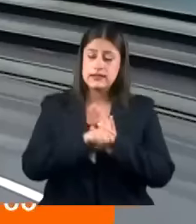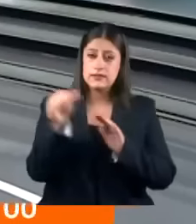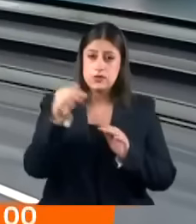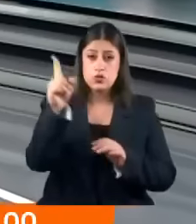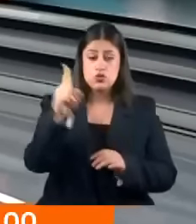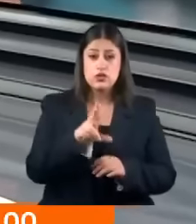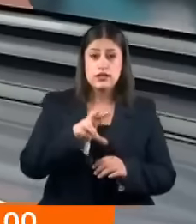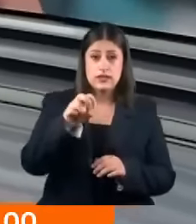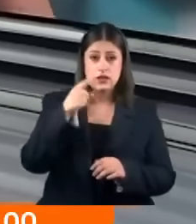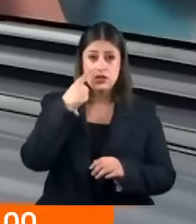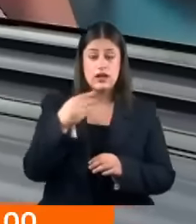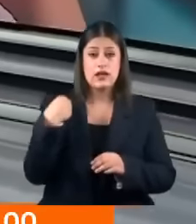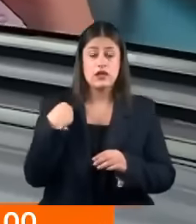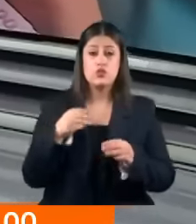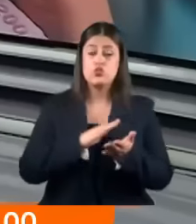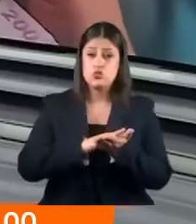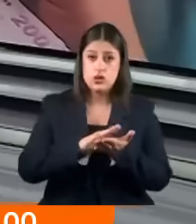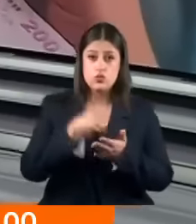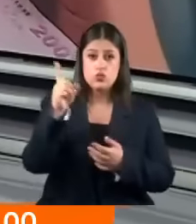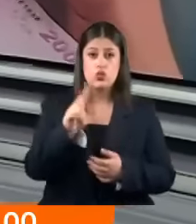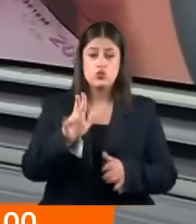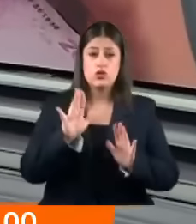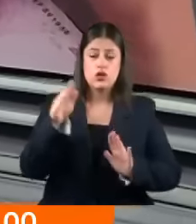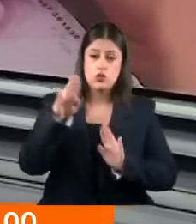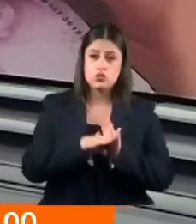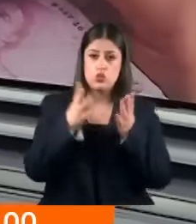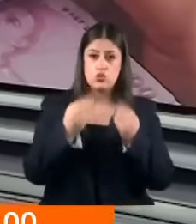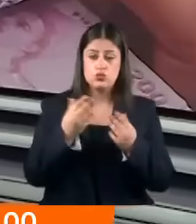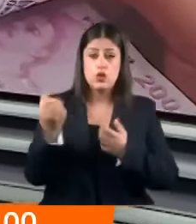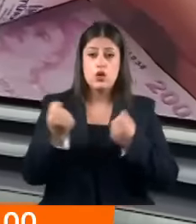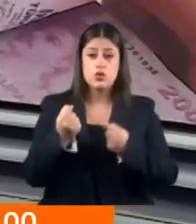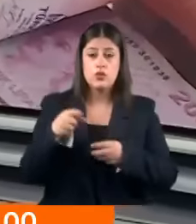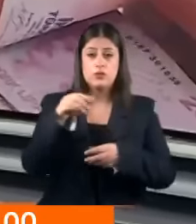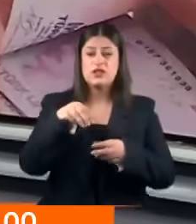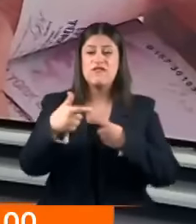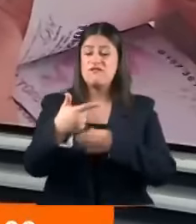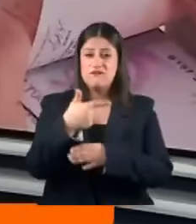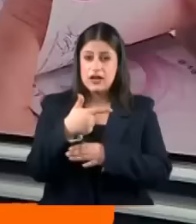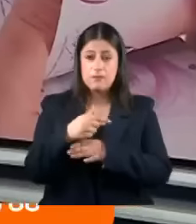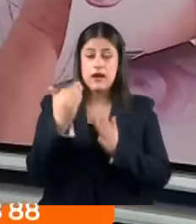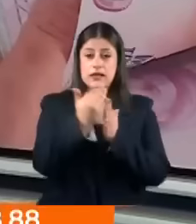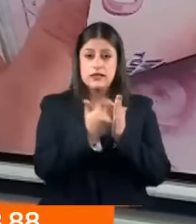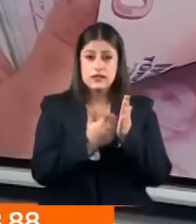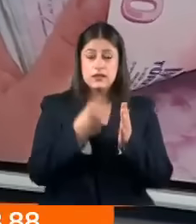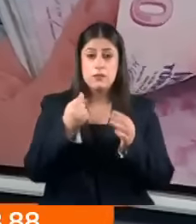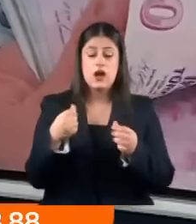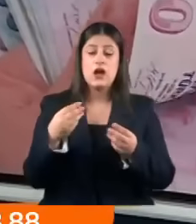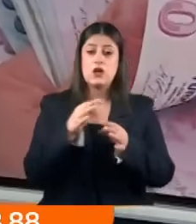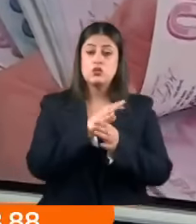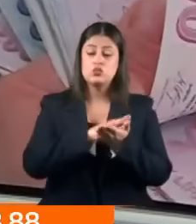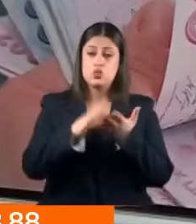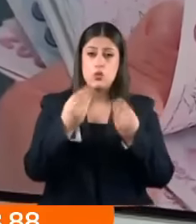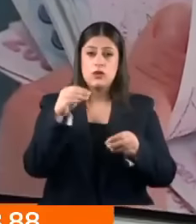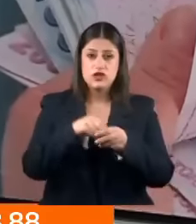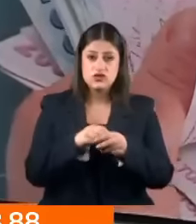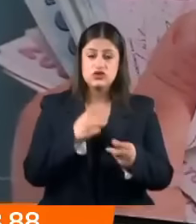ÖTV oranı yeni düzenlemeyle %30'a kadar düşecek. Otomobil firmaları liste fiyatlarını güncellemek için harekete geçti bile.